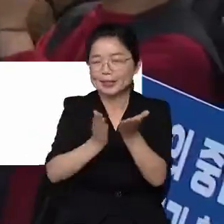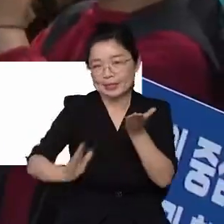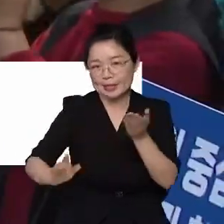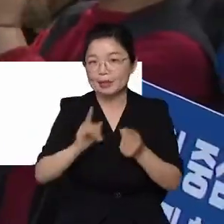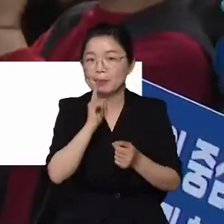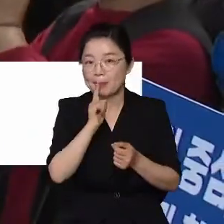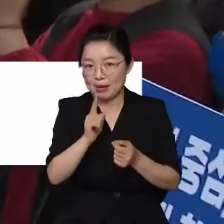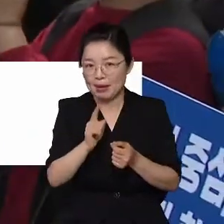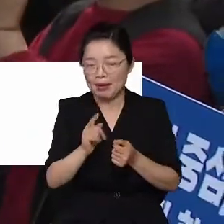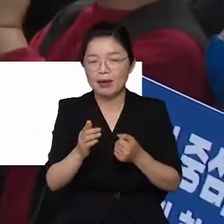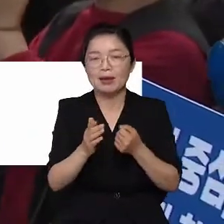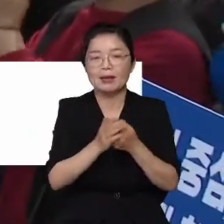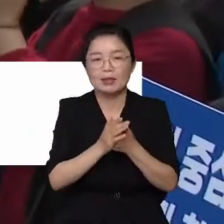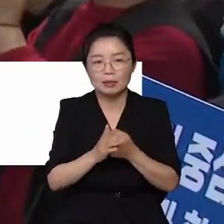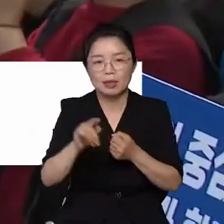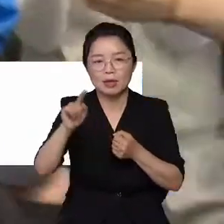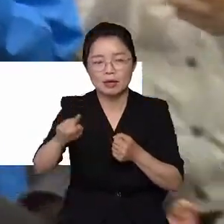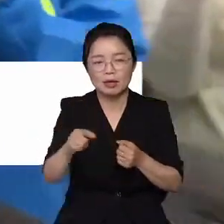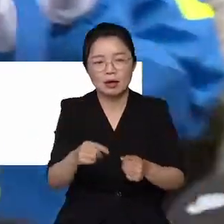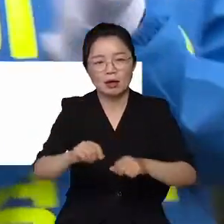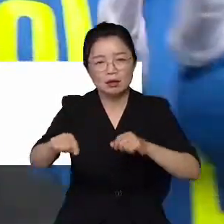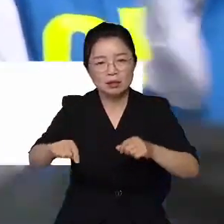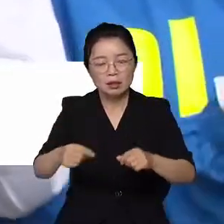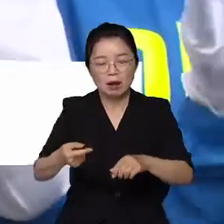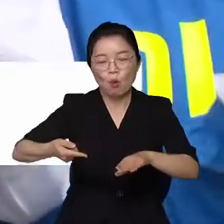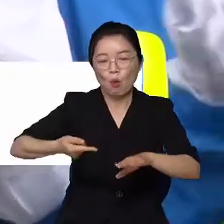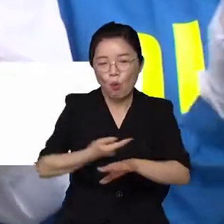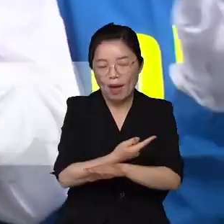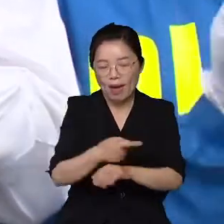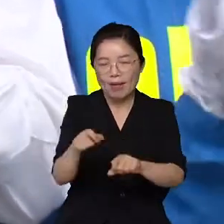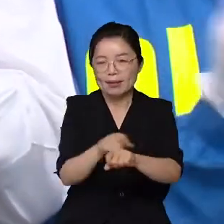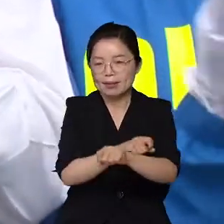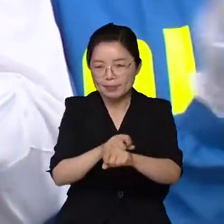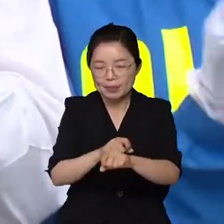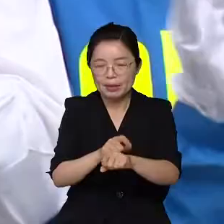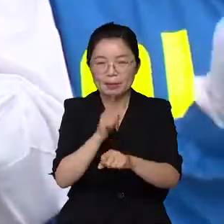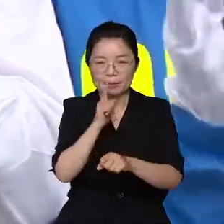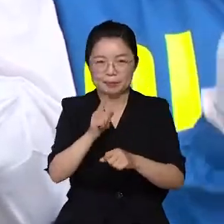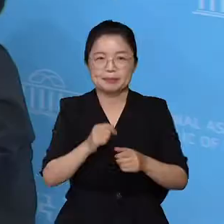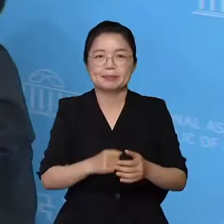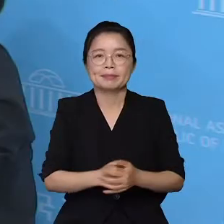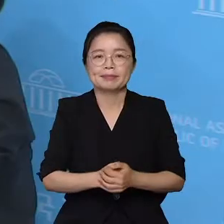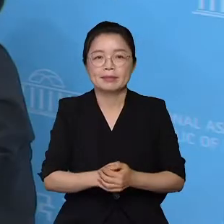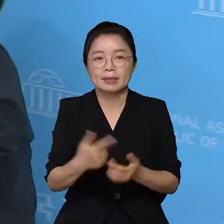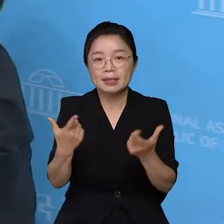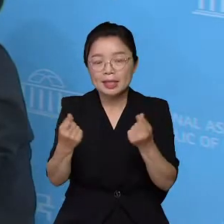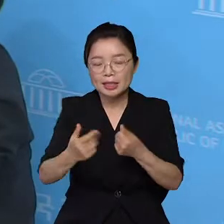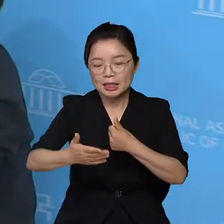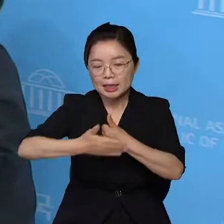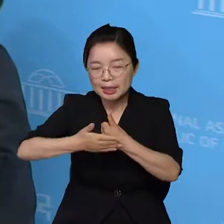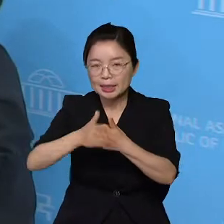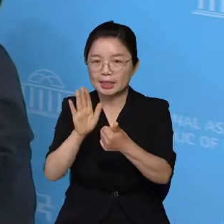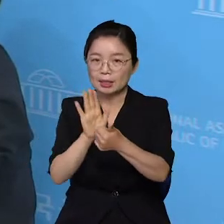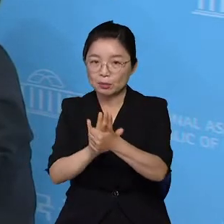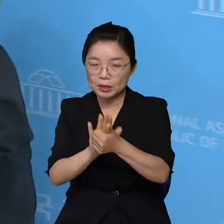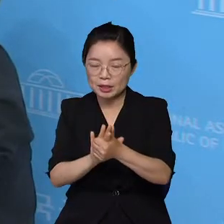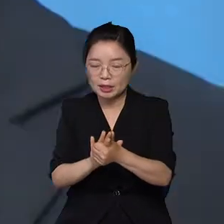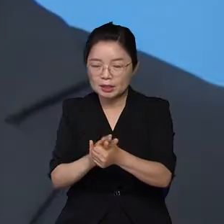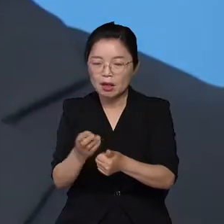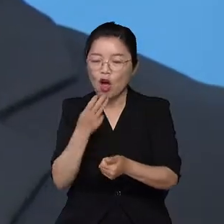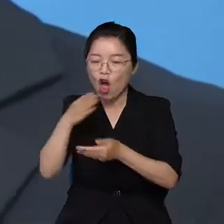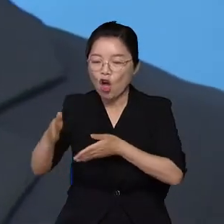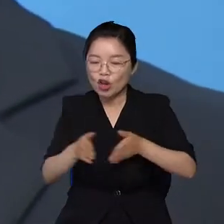논공행상 씩 인사를 하지 않겠다고 선을 그었습니다 김 당선인은 이런 # 치의 모델을 경기도에서